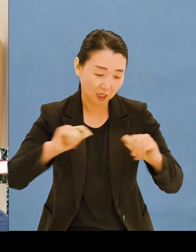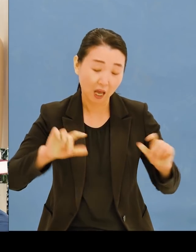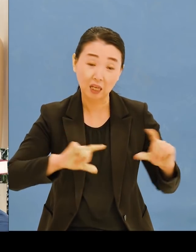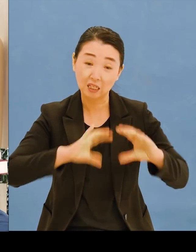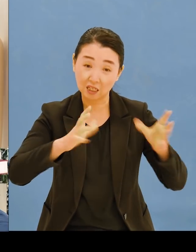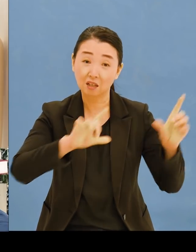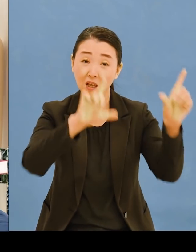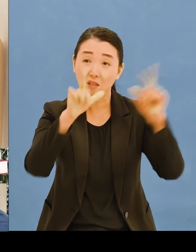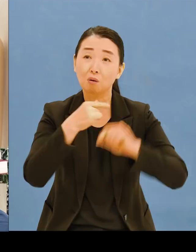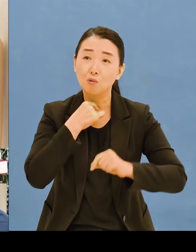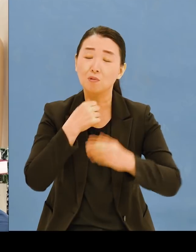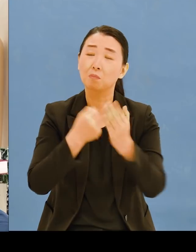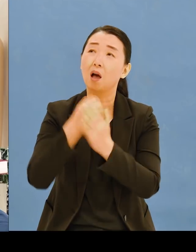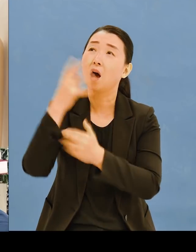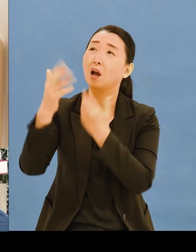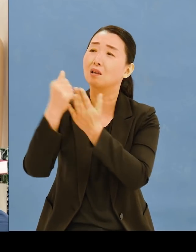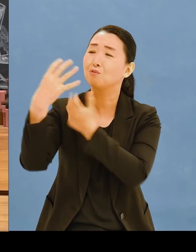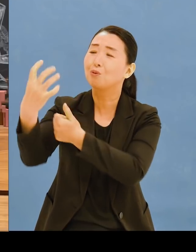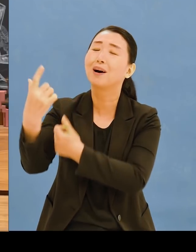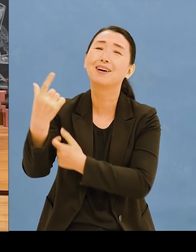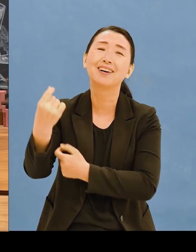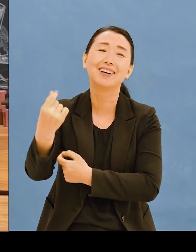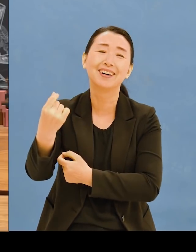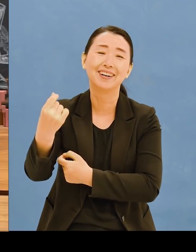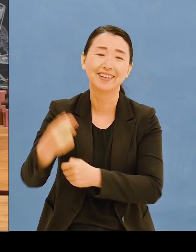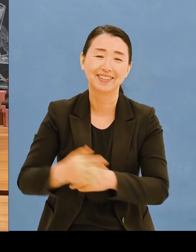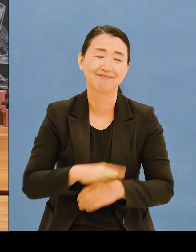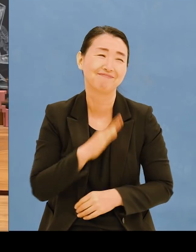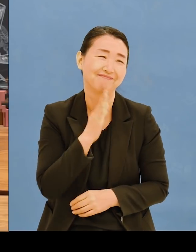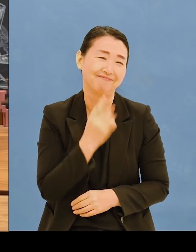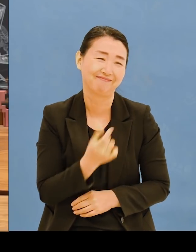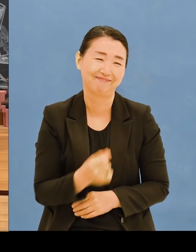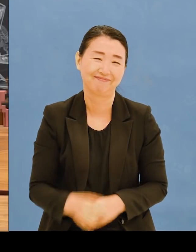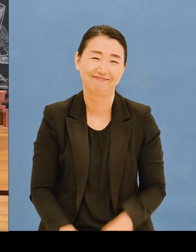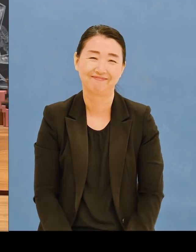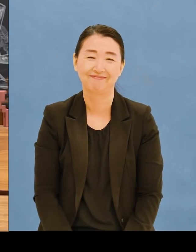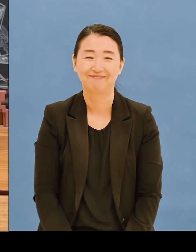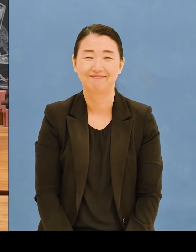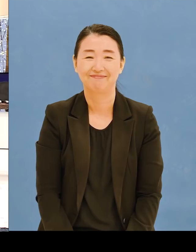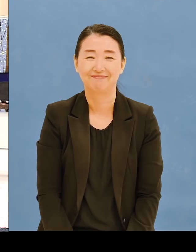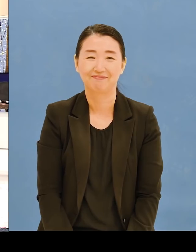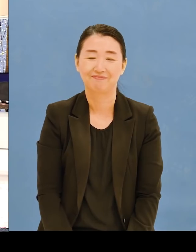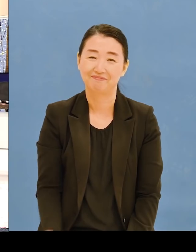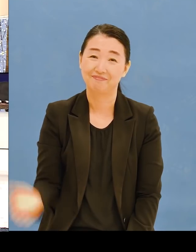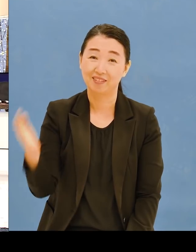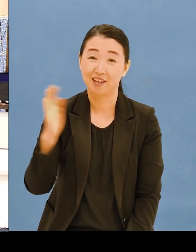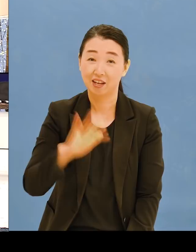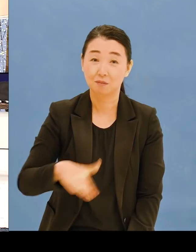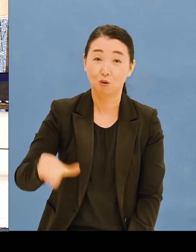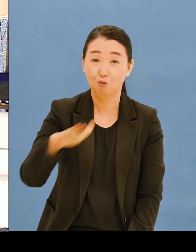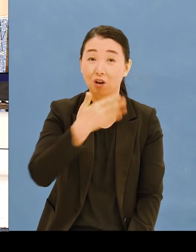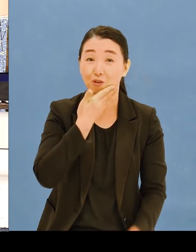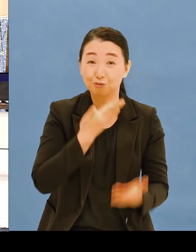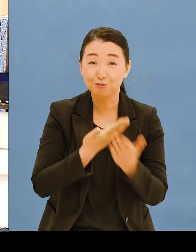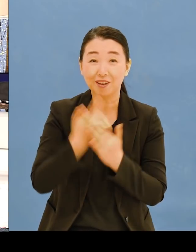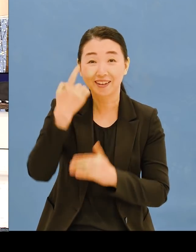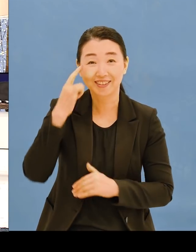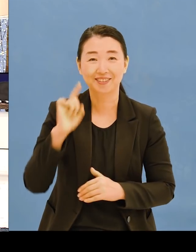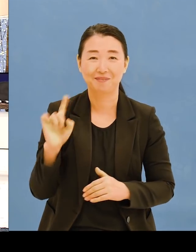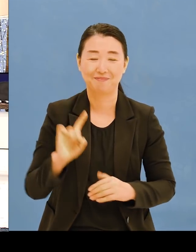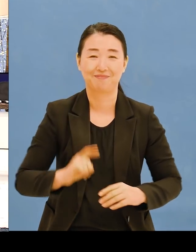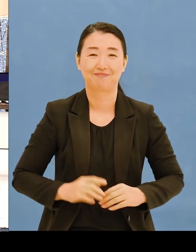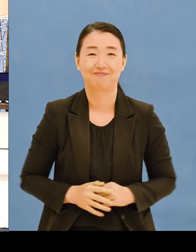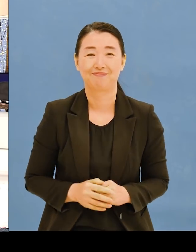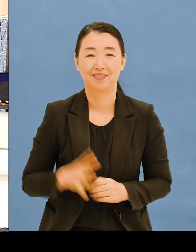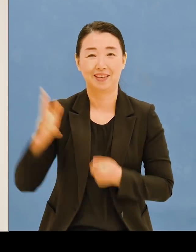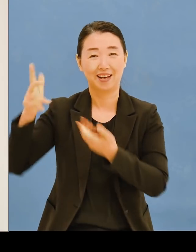땅에서 살려고 하나님을 이용하는 경우들이 사실 많이 있는 것 같아요. 맞습니다. 근데 우리가 정말 중요하게 생각을 해야